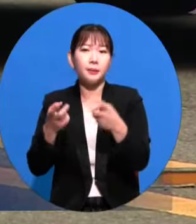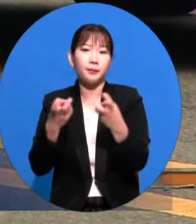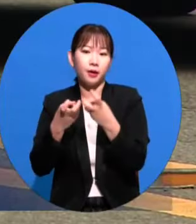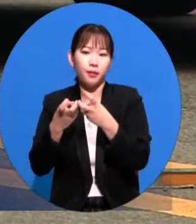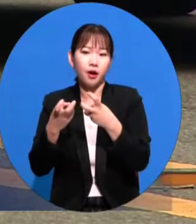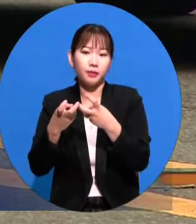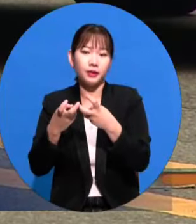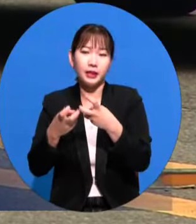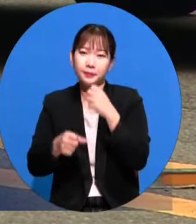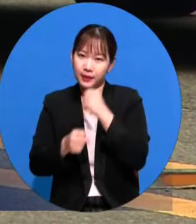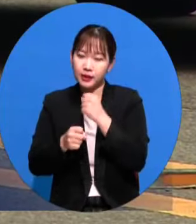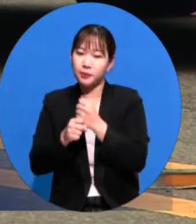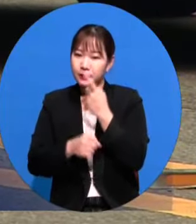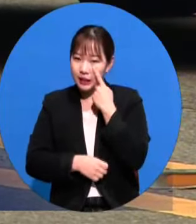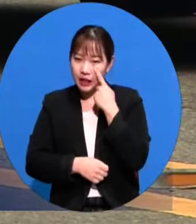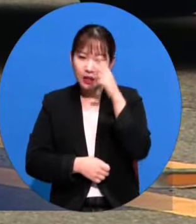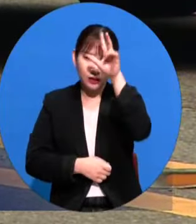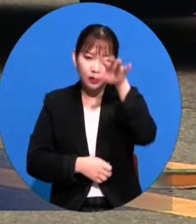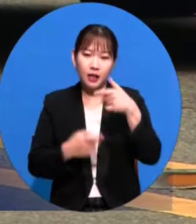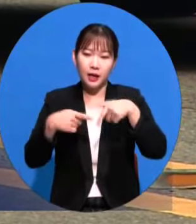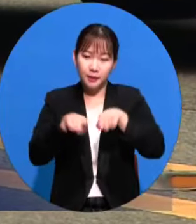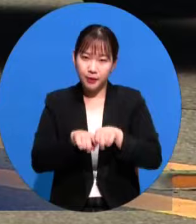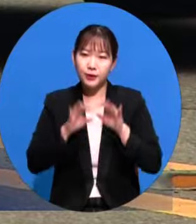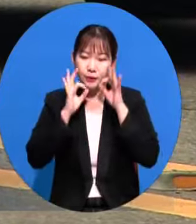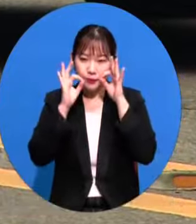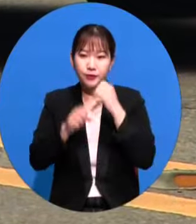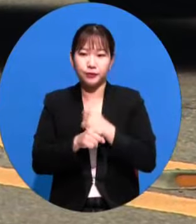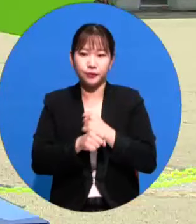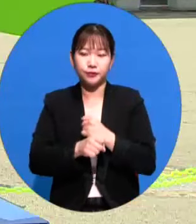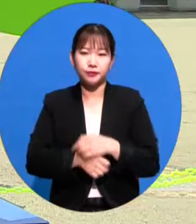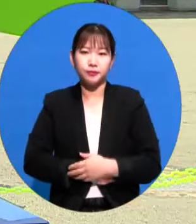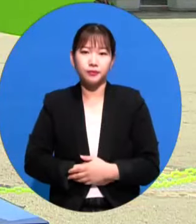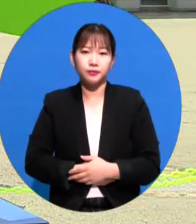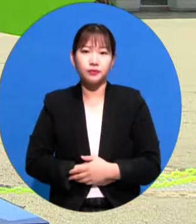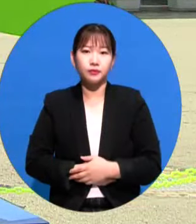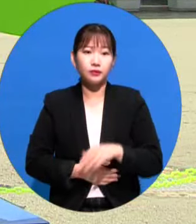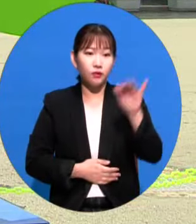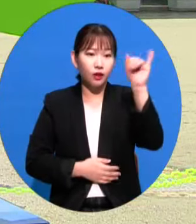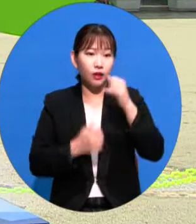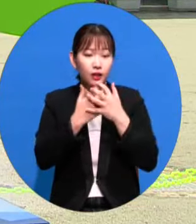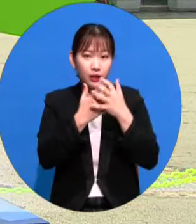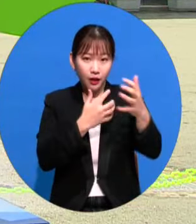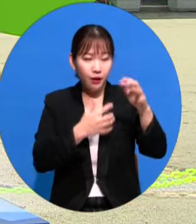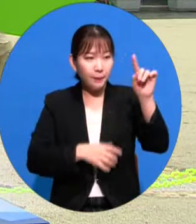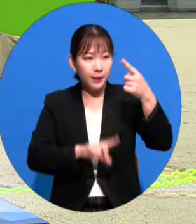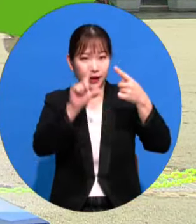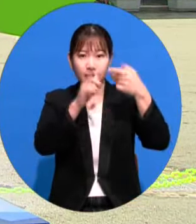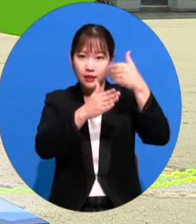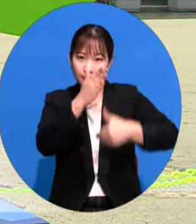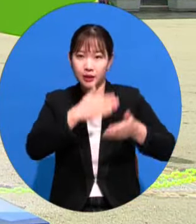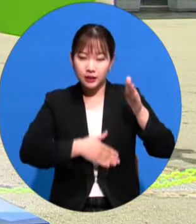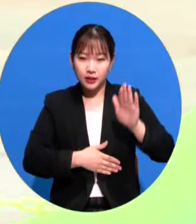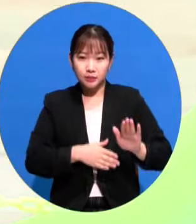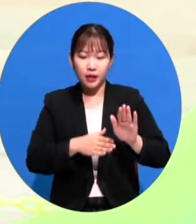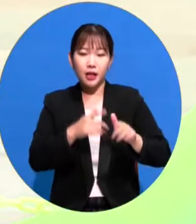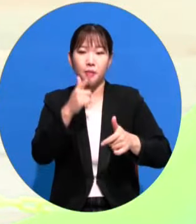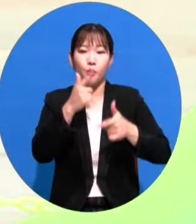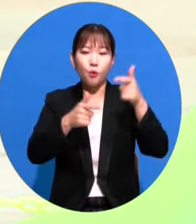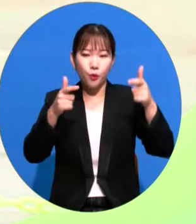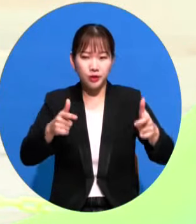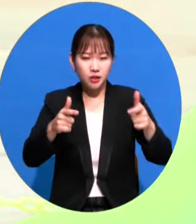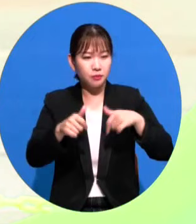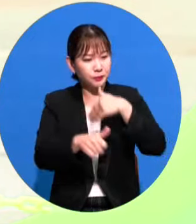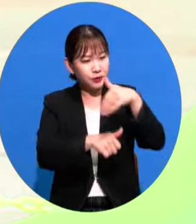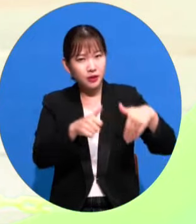또 하자, 수립하자, 경찰서하고도 또 같이 해야 되고요. 전국체전이 100일 앞으로 다가왔지만 주 개최지인 목포